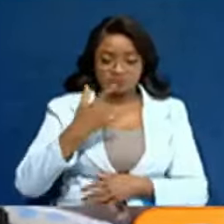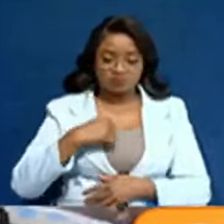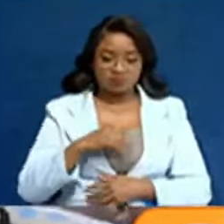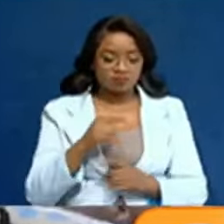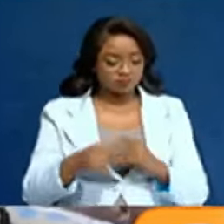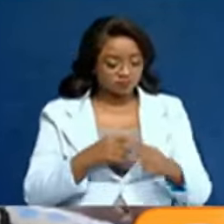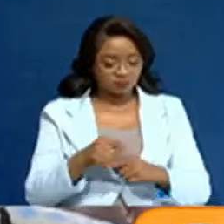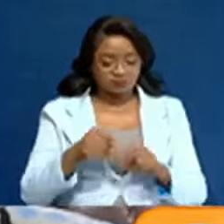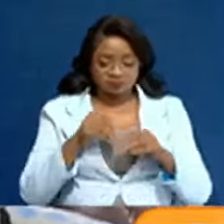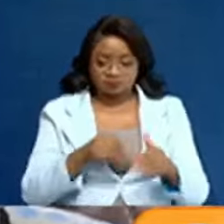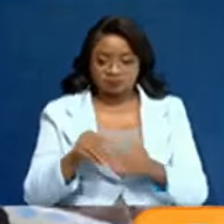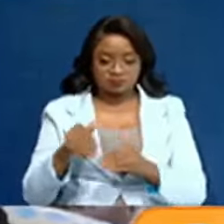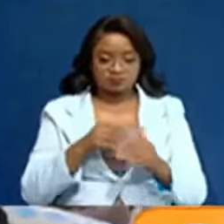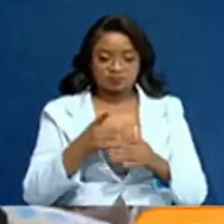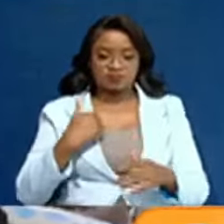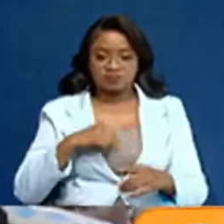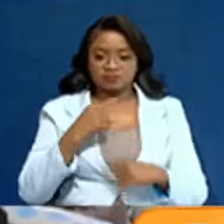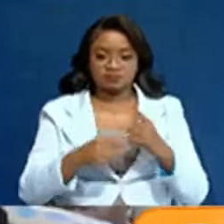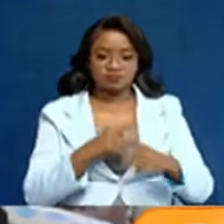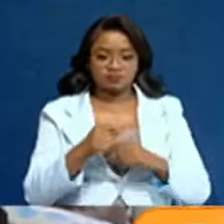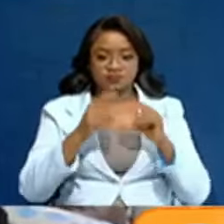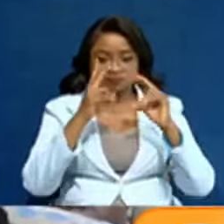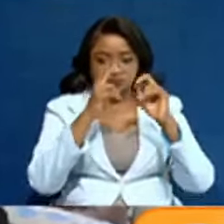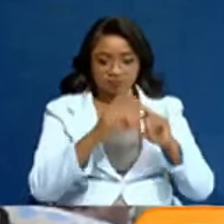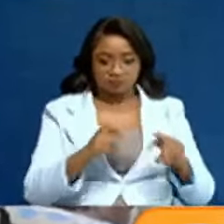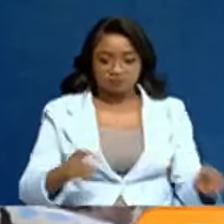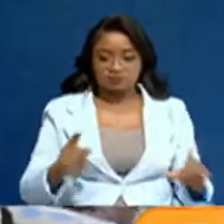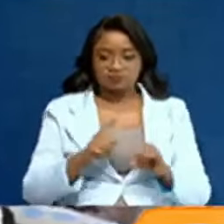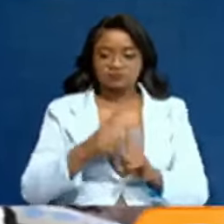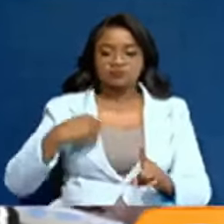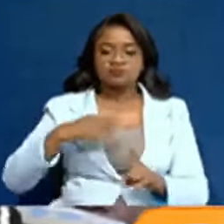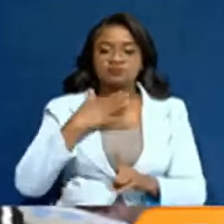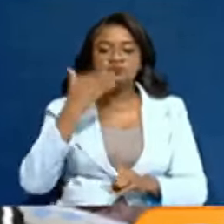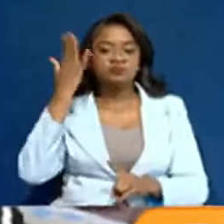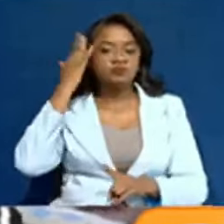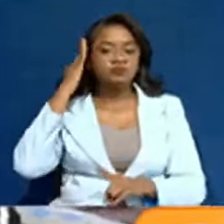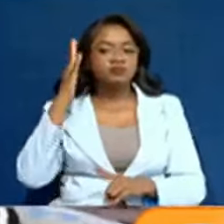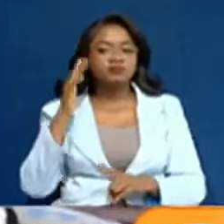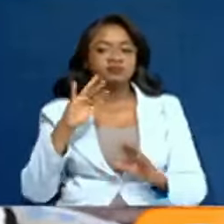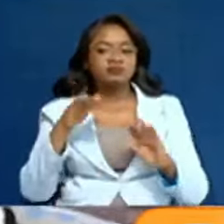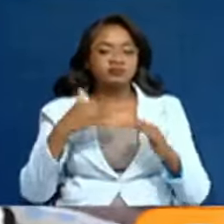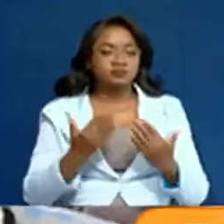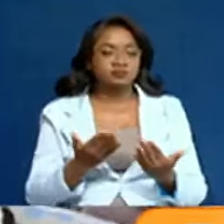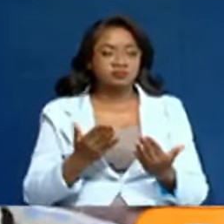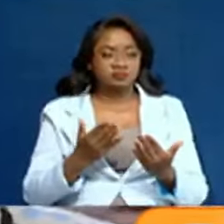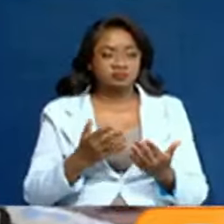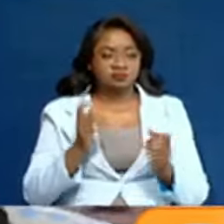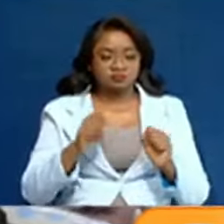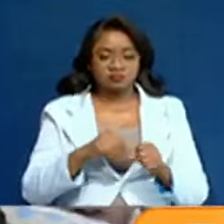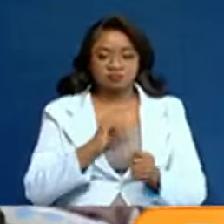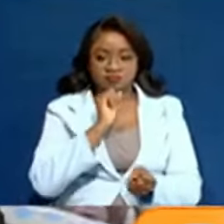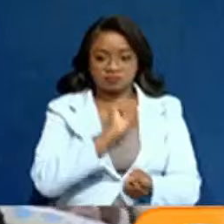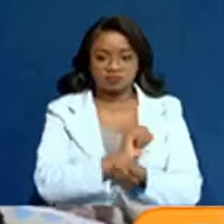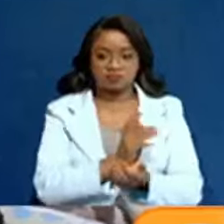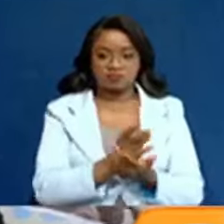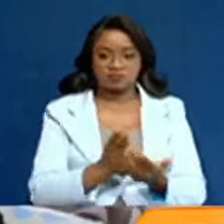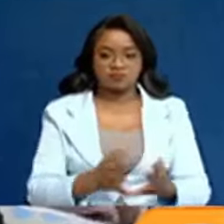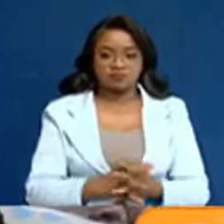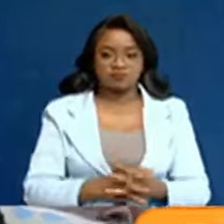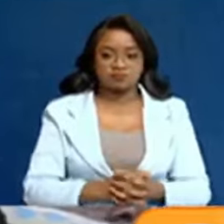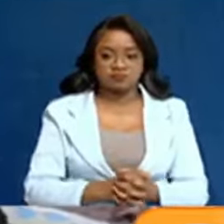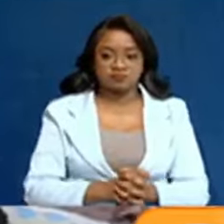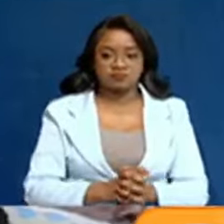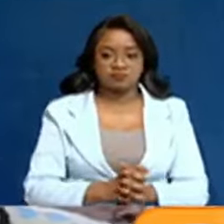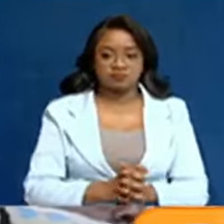kuwafuata, investigation inaendelea, tupate kujua vile tutawapata tuwarekeshe familia zao. Kitu ya pili,